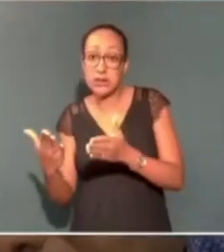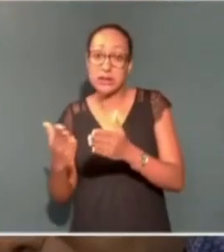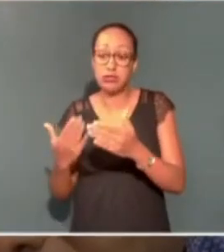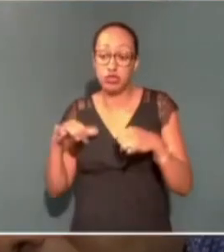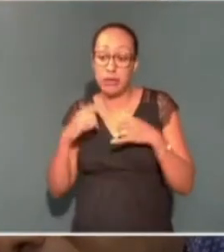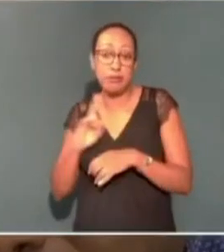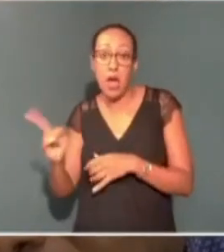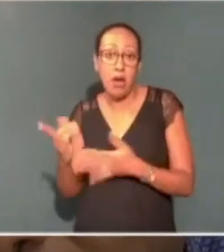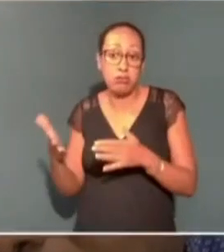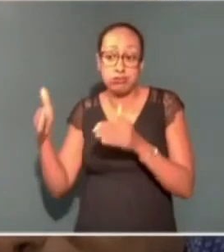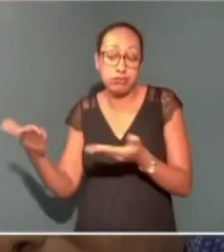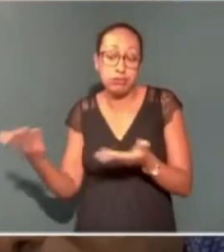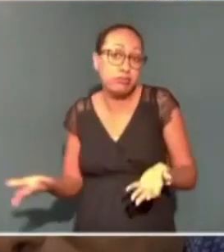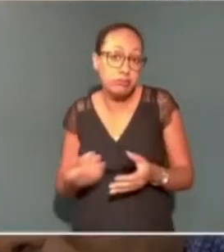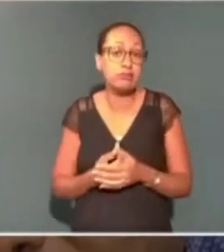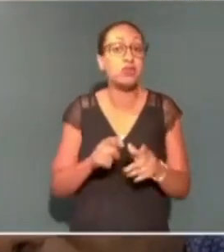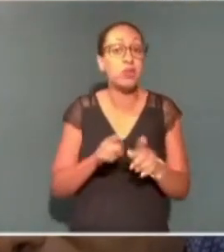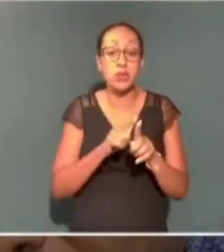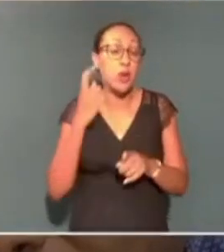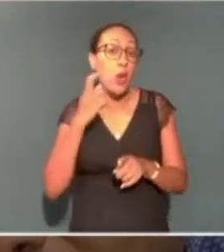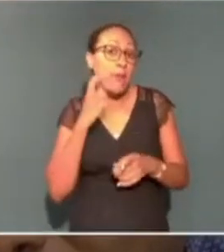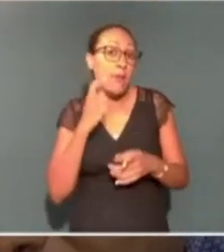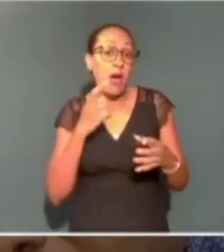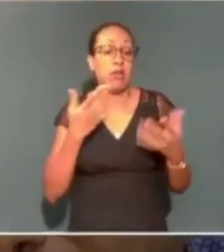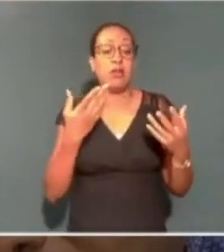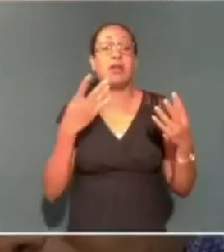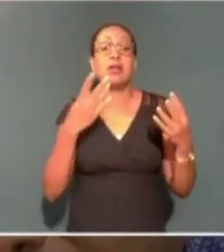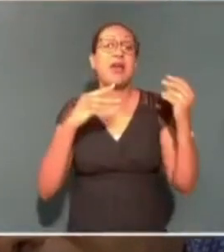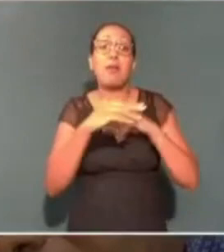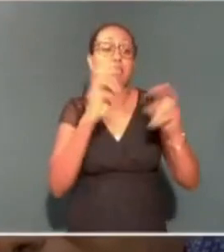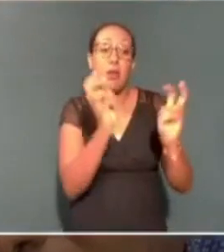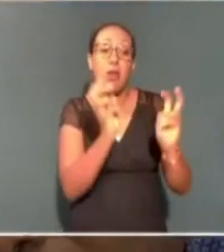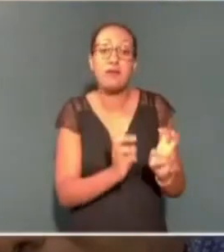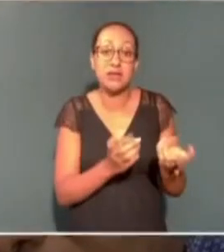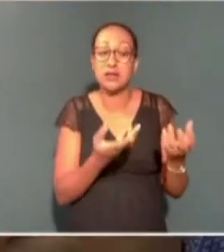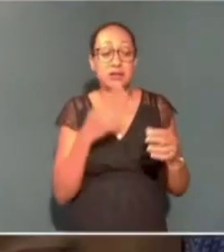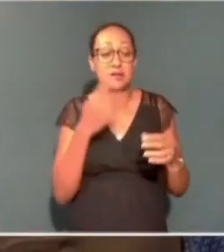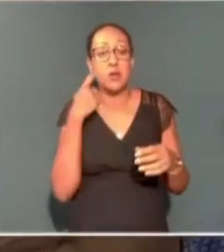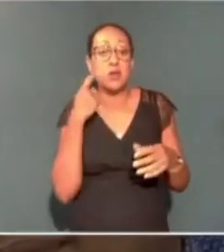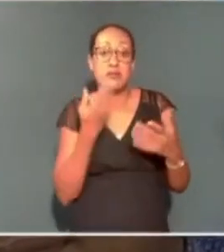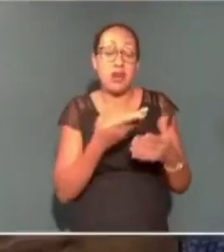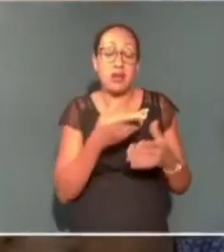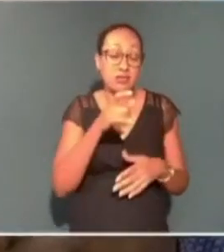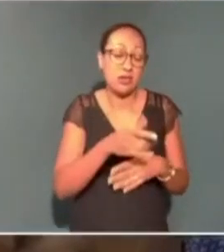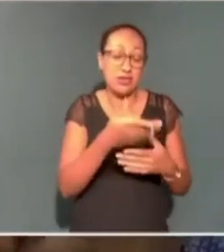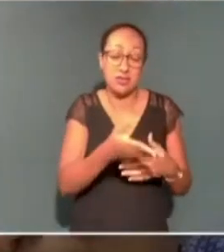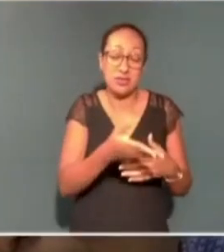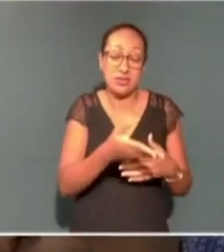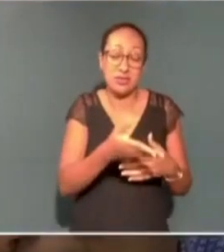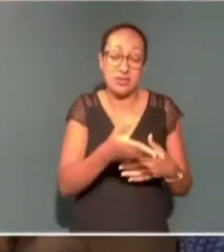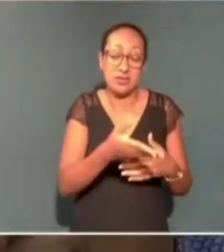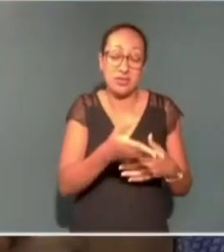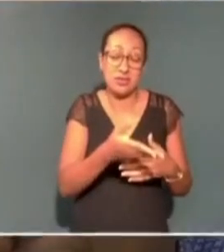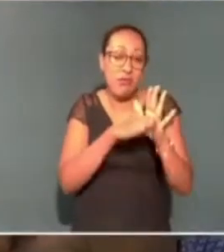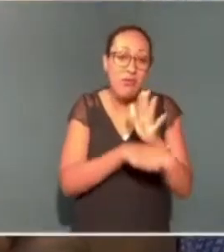démographique montre que les jeunes sont de moins en moins nombreux. Alors, supposons qu'il y a un ancien jeune qui était en France et qui rentre en Martinique, qui